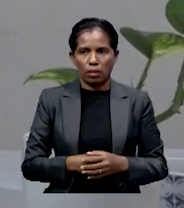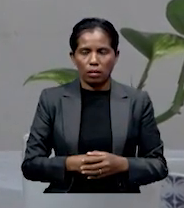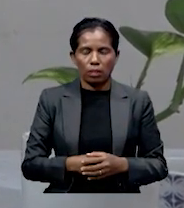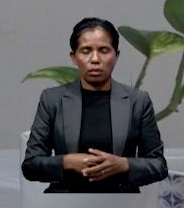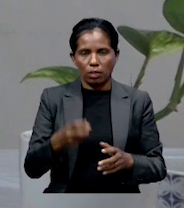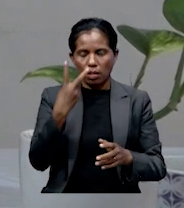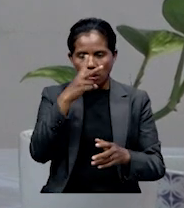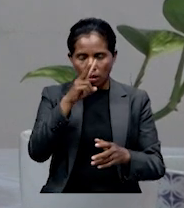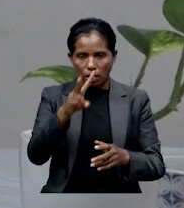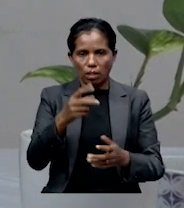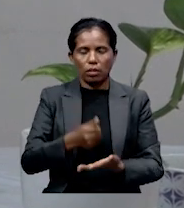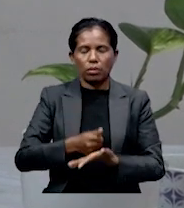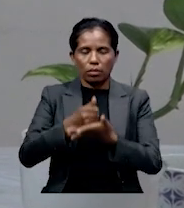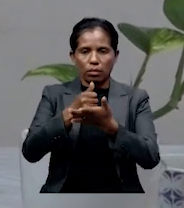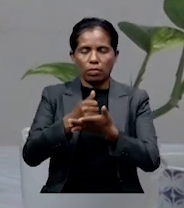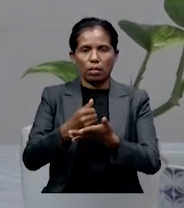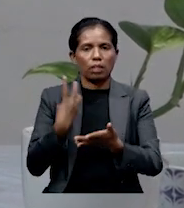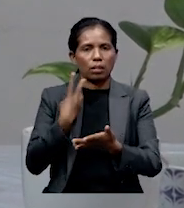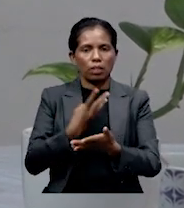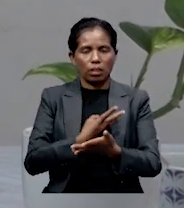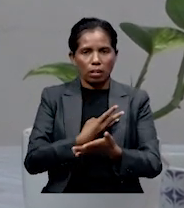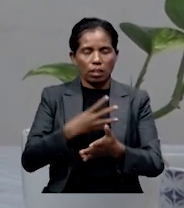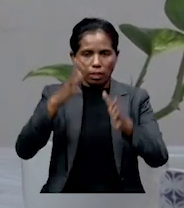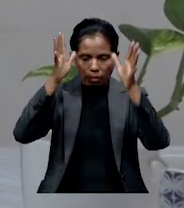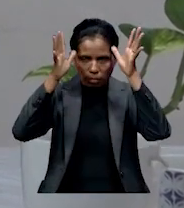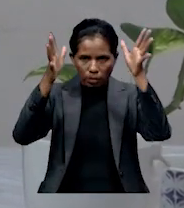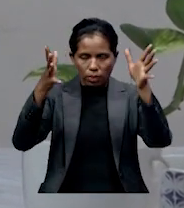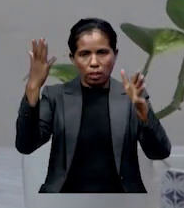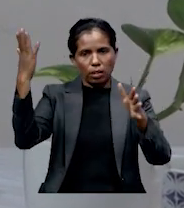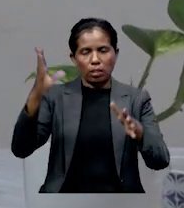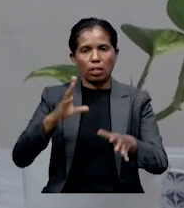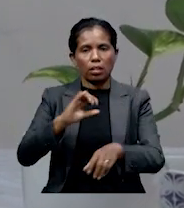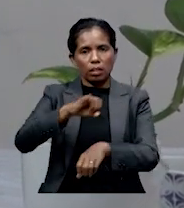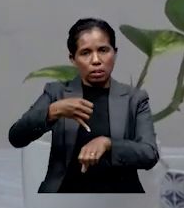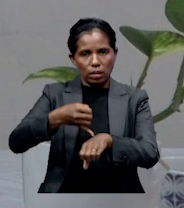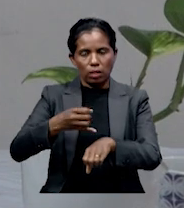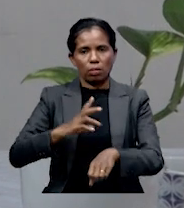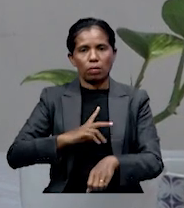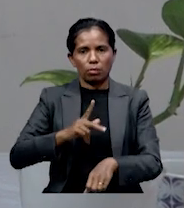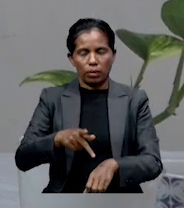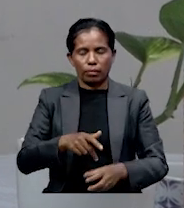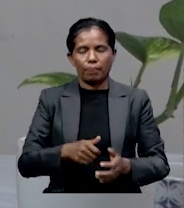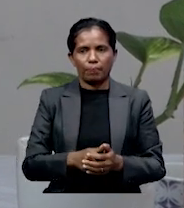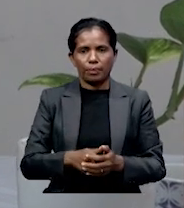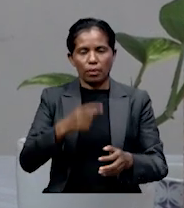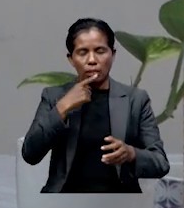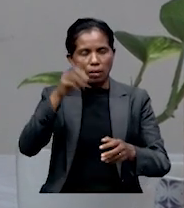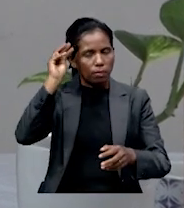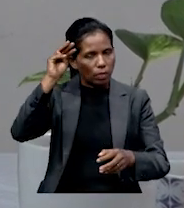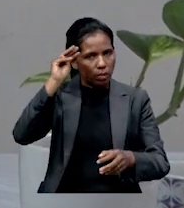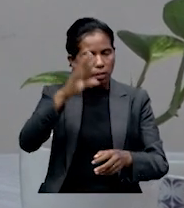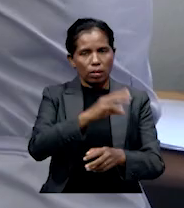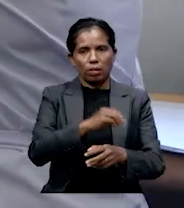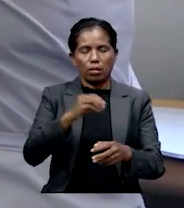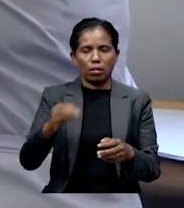conserva ita ne bibirusa sira iha Ilya Jaco. Manuel Mendes Atutan se colabora ho Ministério Agricultor no